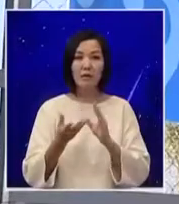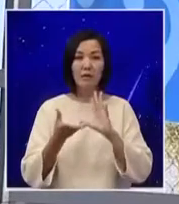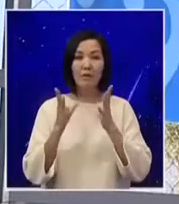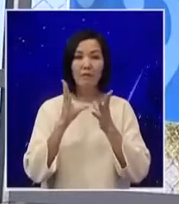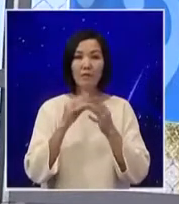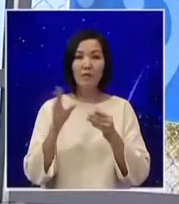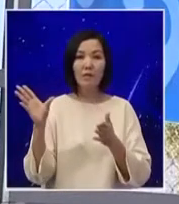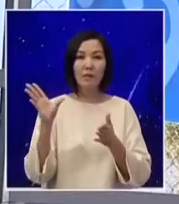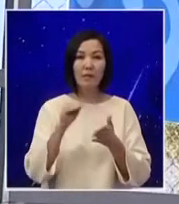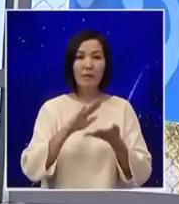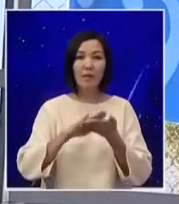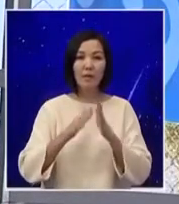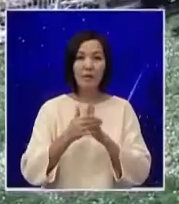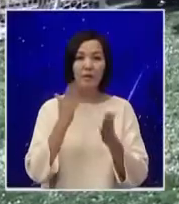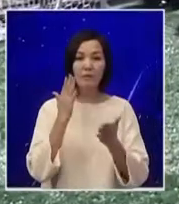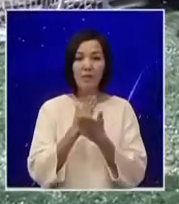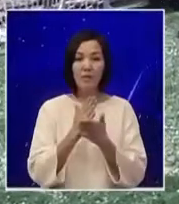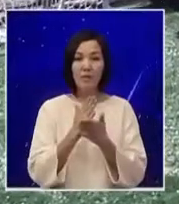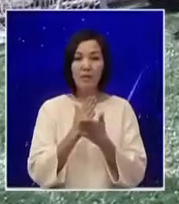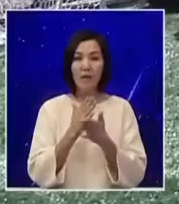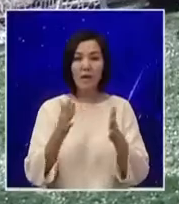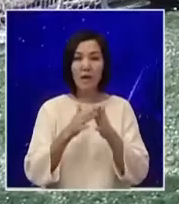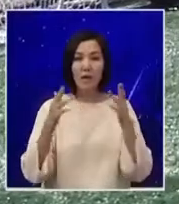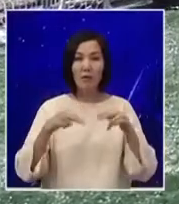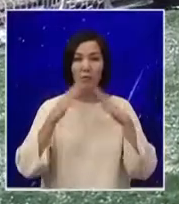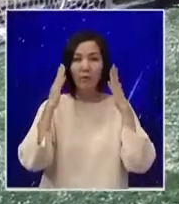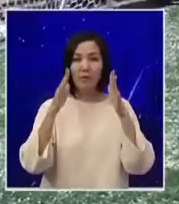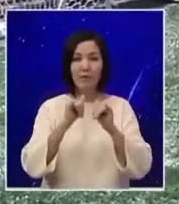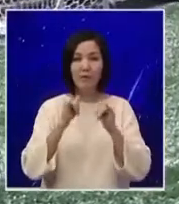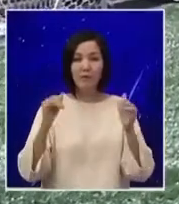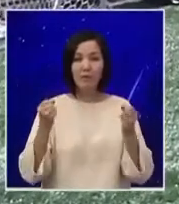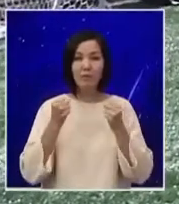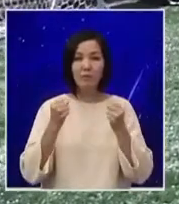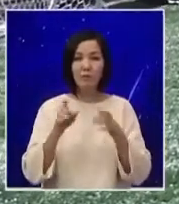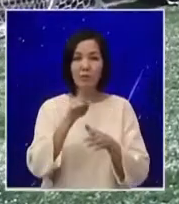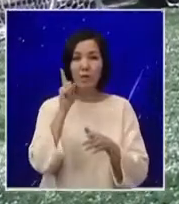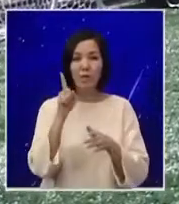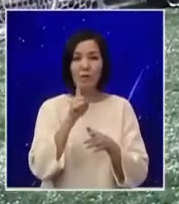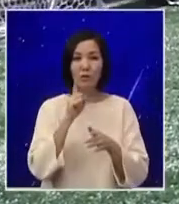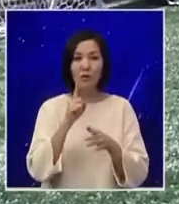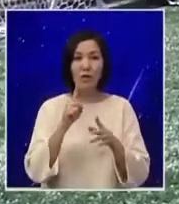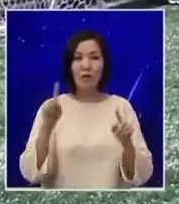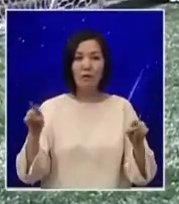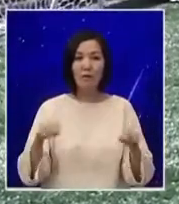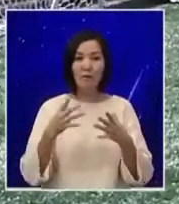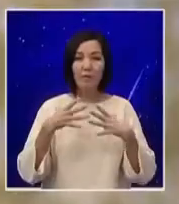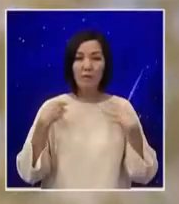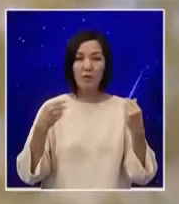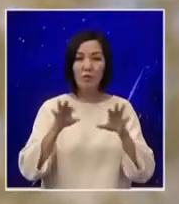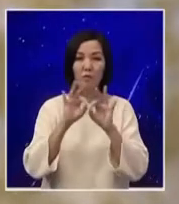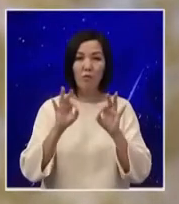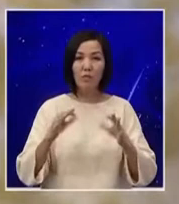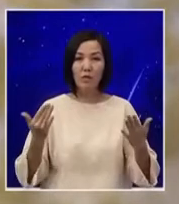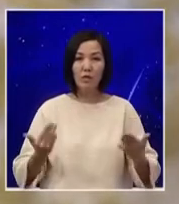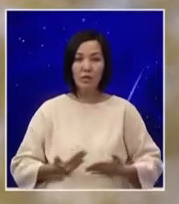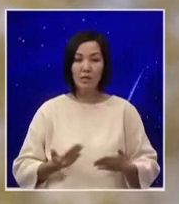самое необходимое таким образом силе уделяется огромное внимание развитию спорта среди молодежи и формированию здорового образа жизни в